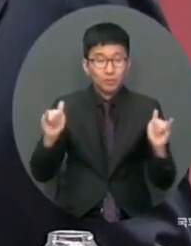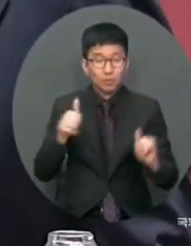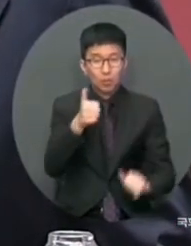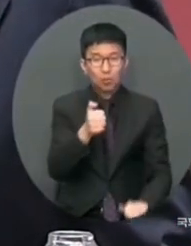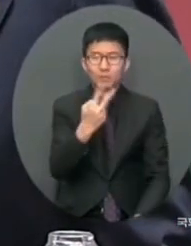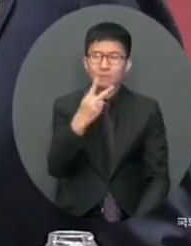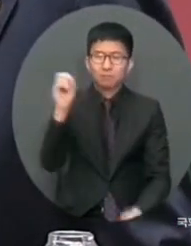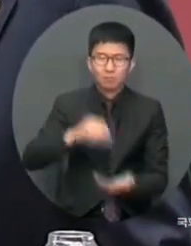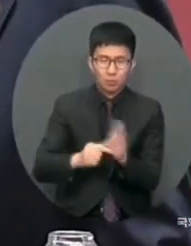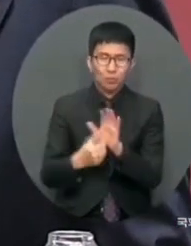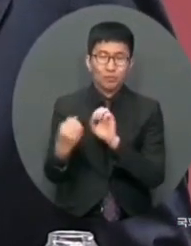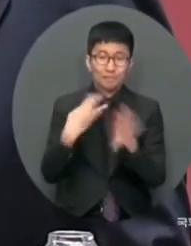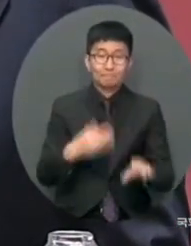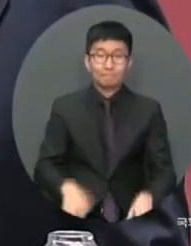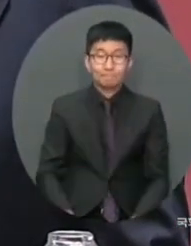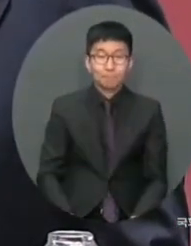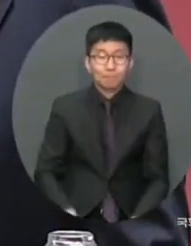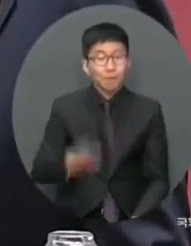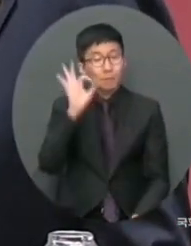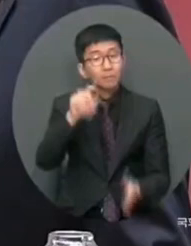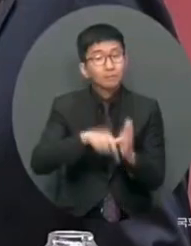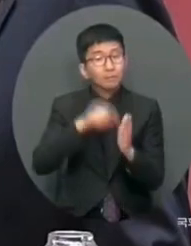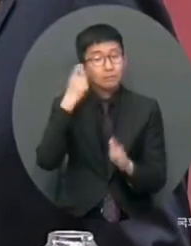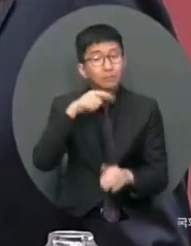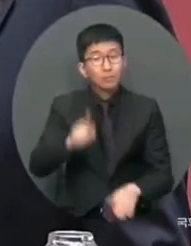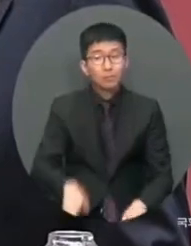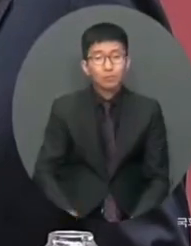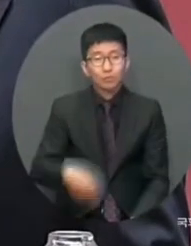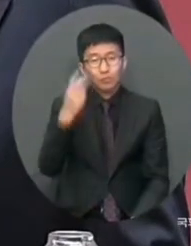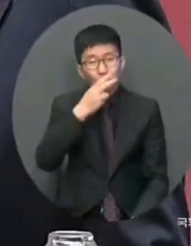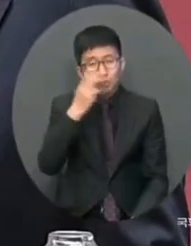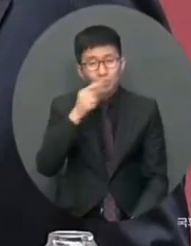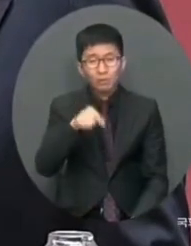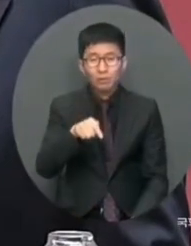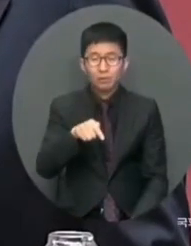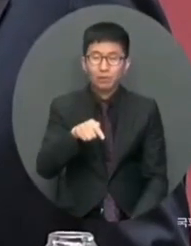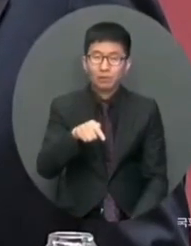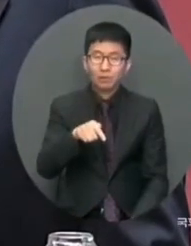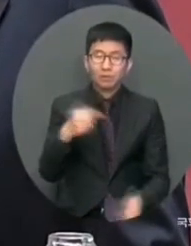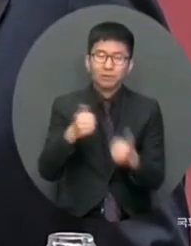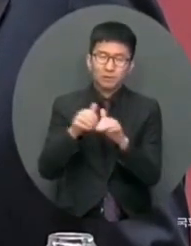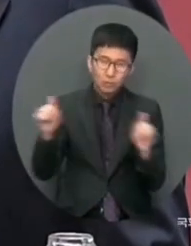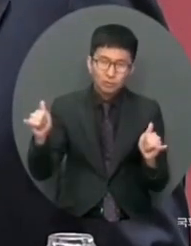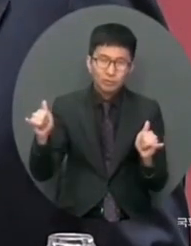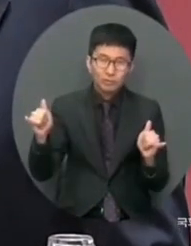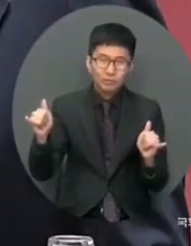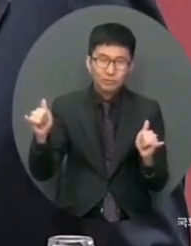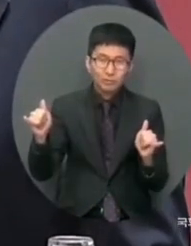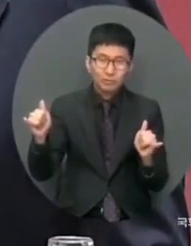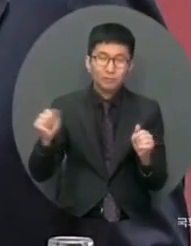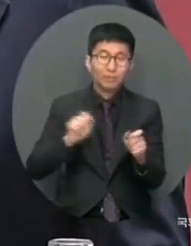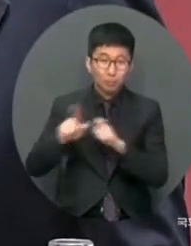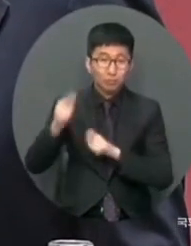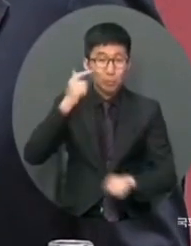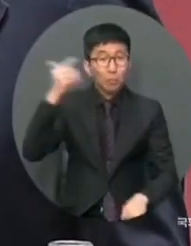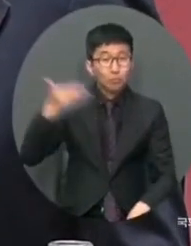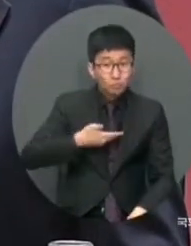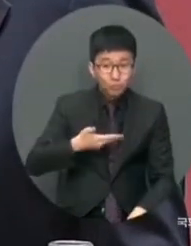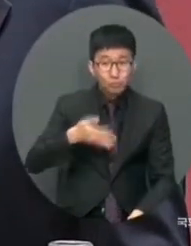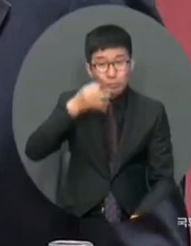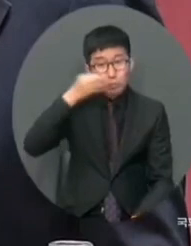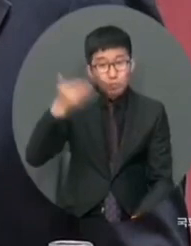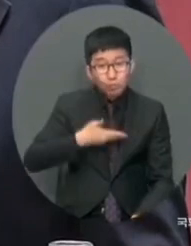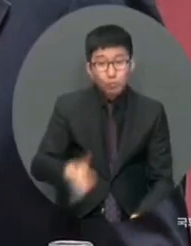어떤 생각이 드십니까? 글쎄요, 이런 언론조사를 뭐 여러 의원님들께서